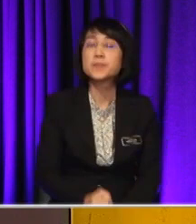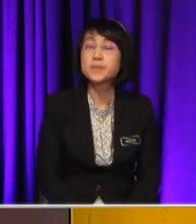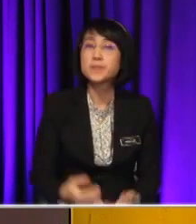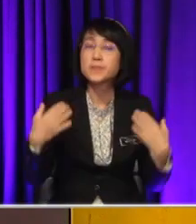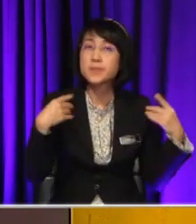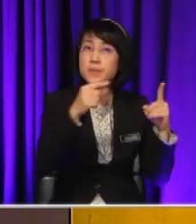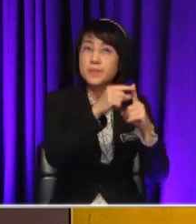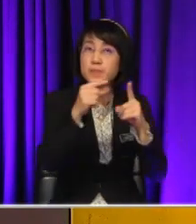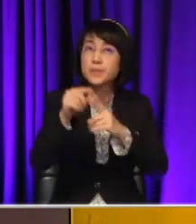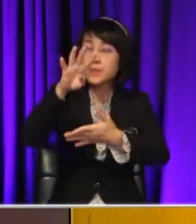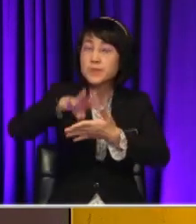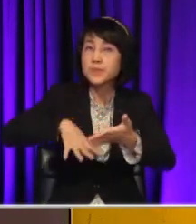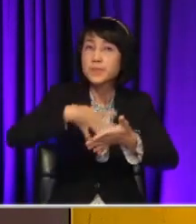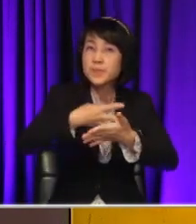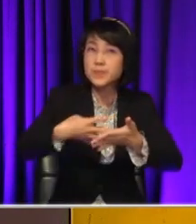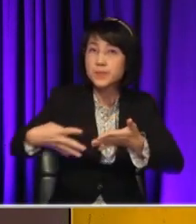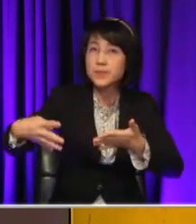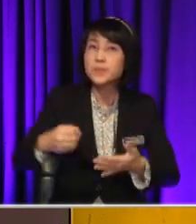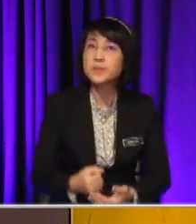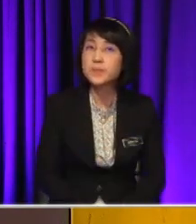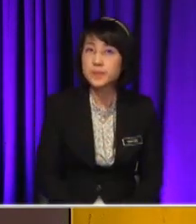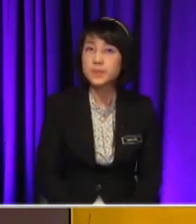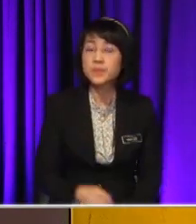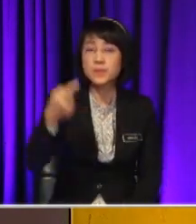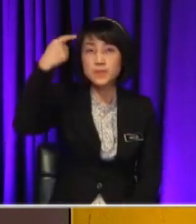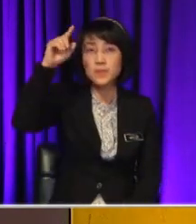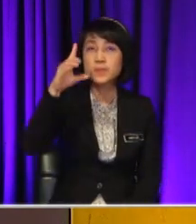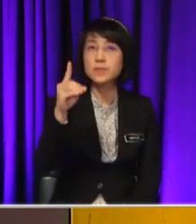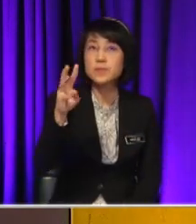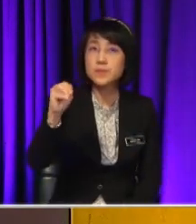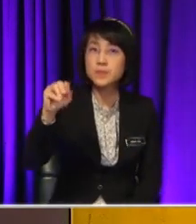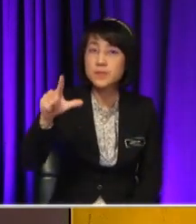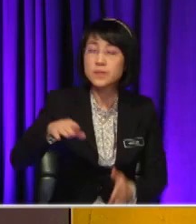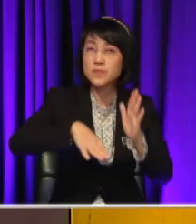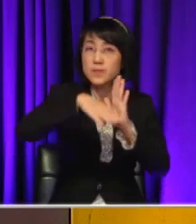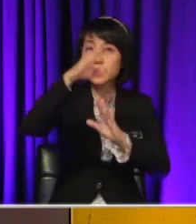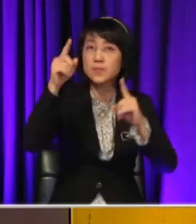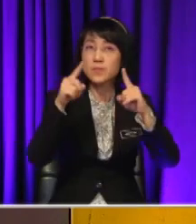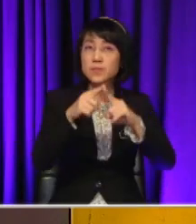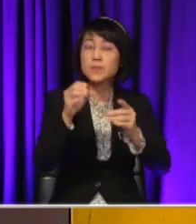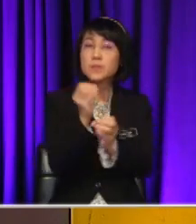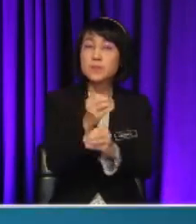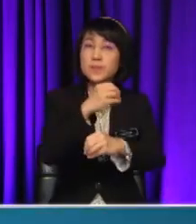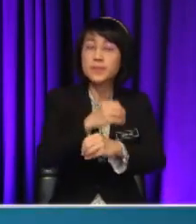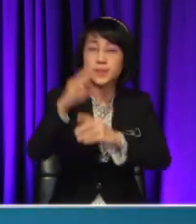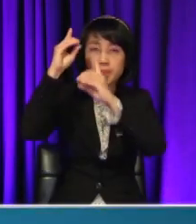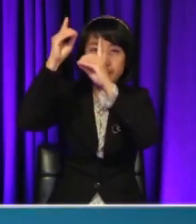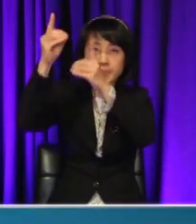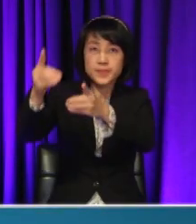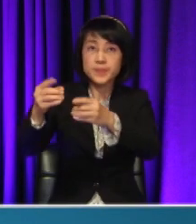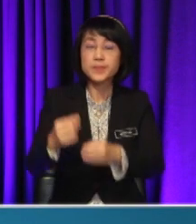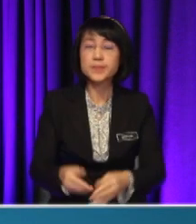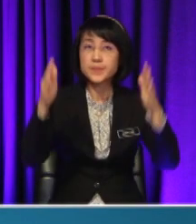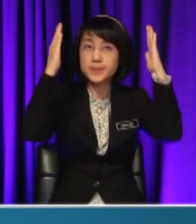perkataan table Oke untuk di ML lebih kepada pengolahan data pengolahan data